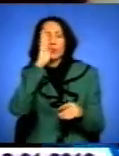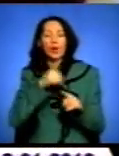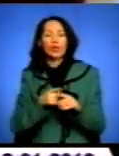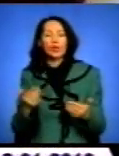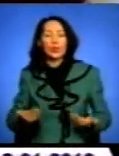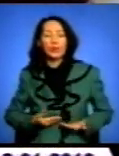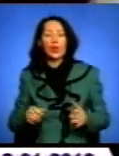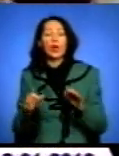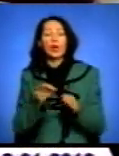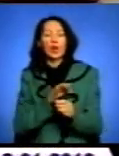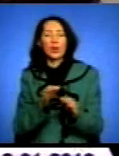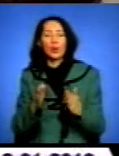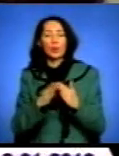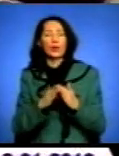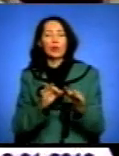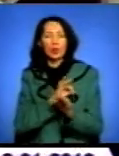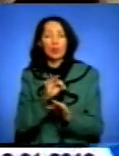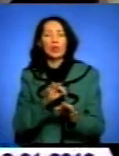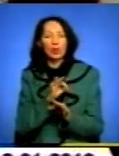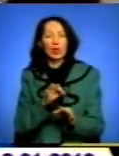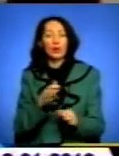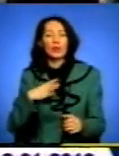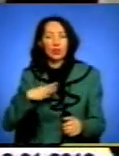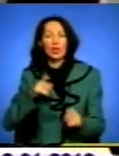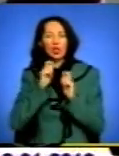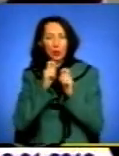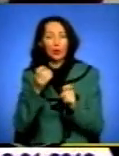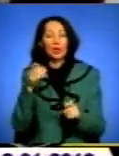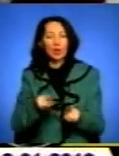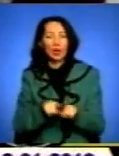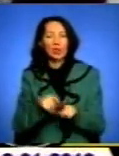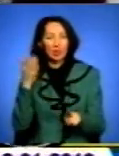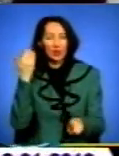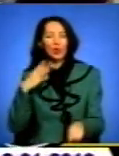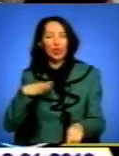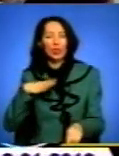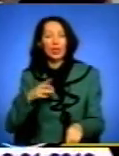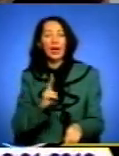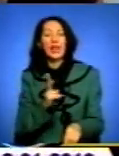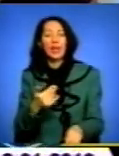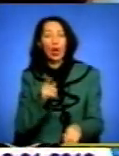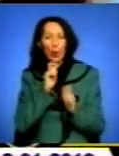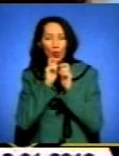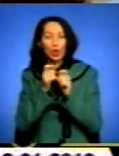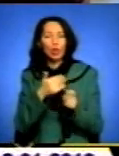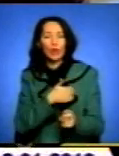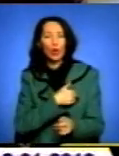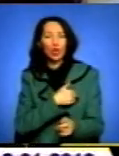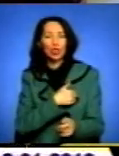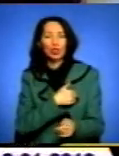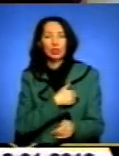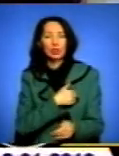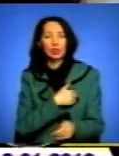подарунки? Так. Давно чекаєш? Так. А яких подарунків хочеш?